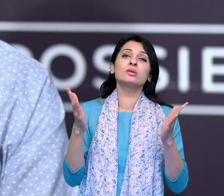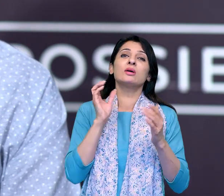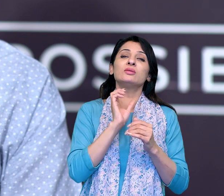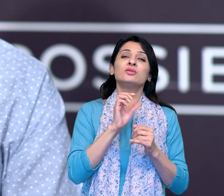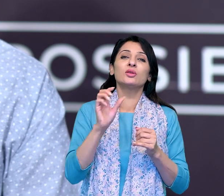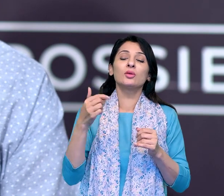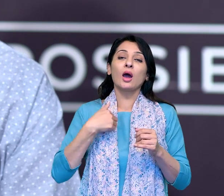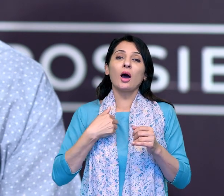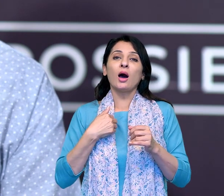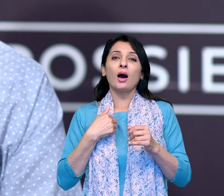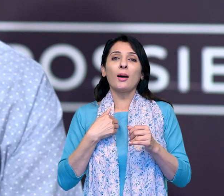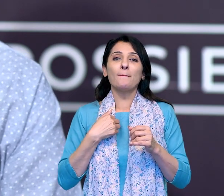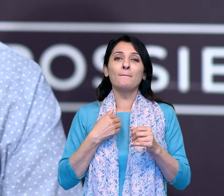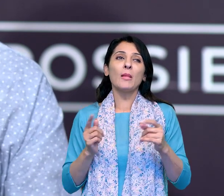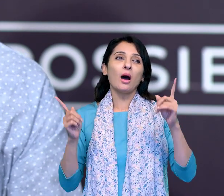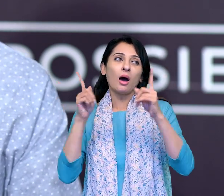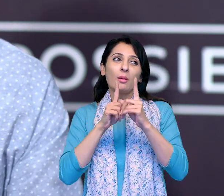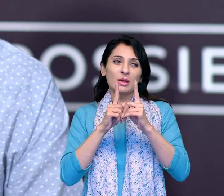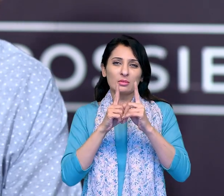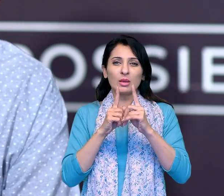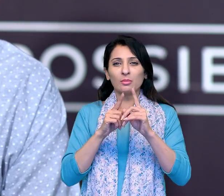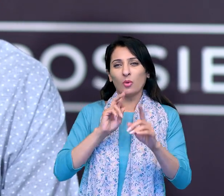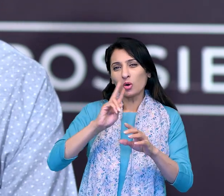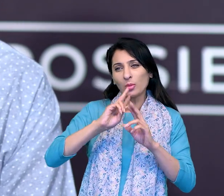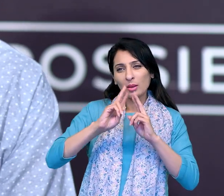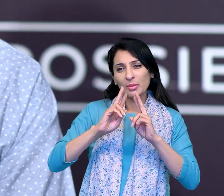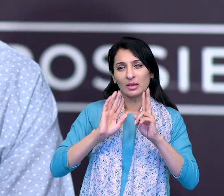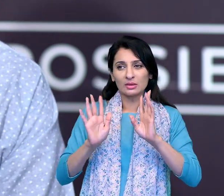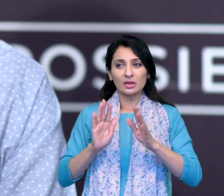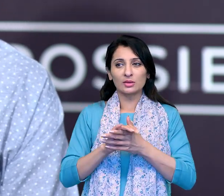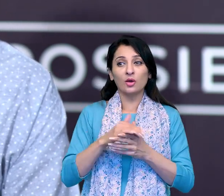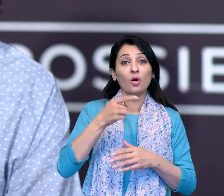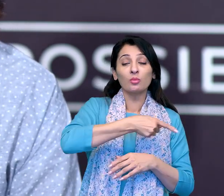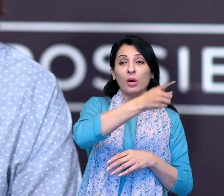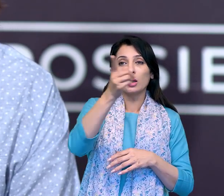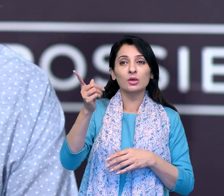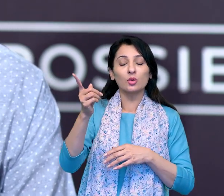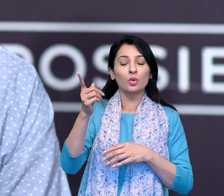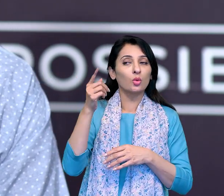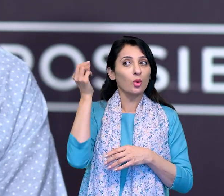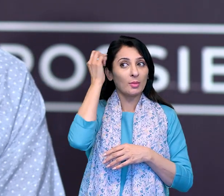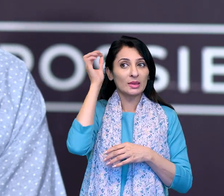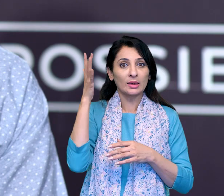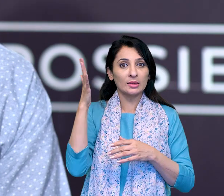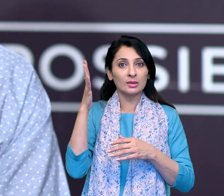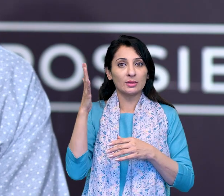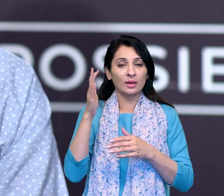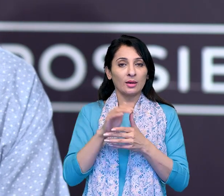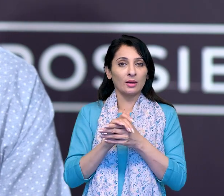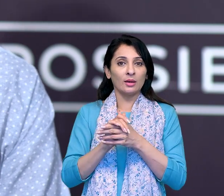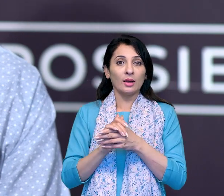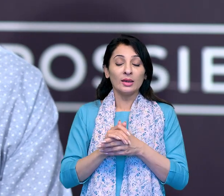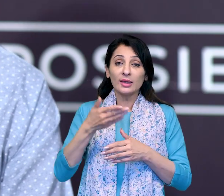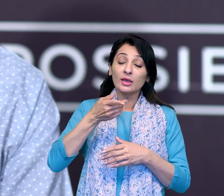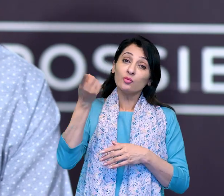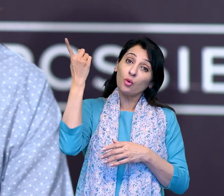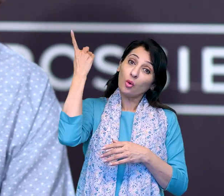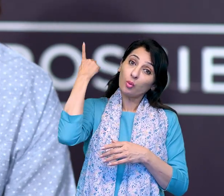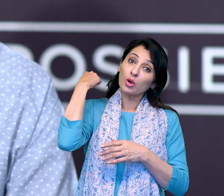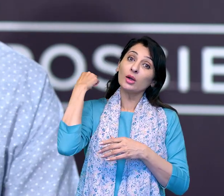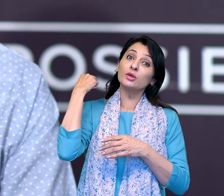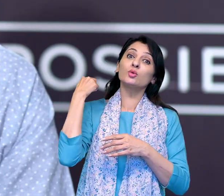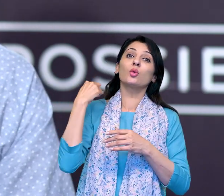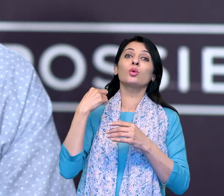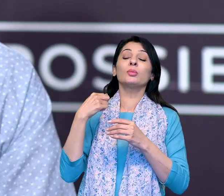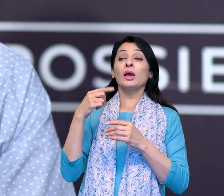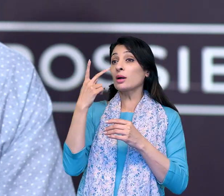सी चीज हैं की हम आपस में बात भी कर सकते हैं और आपके करीब बैठे हुए लोगों को कुछ पता भी नहीं चलता की बात क्या हो गई लेकिन उसे दौर में जैसे आप हर